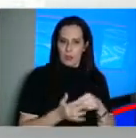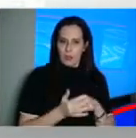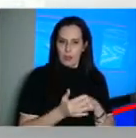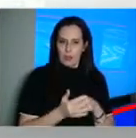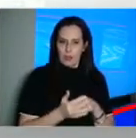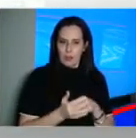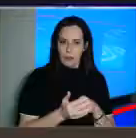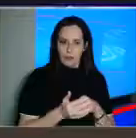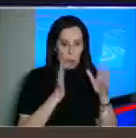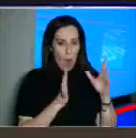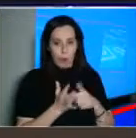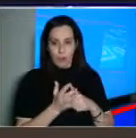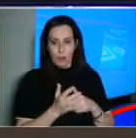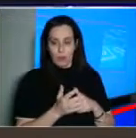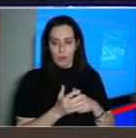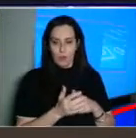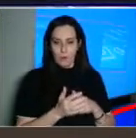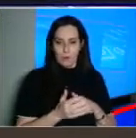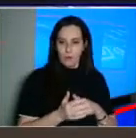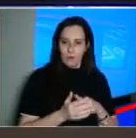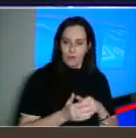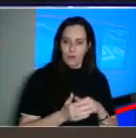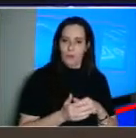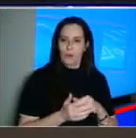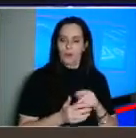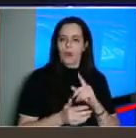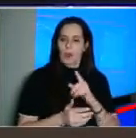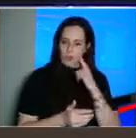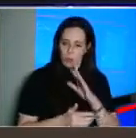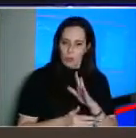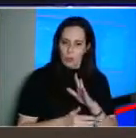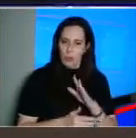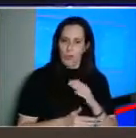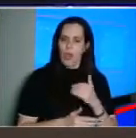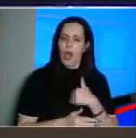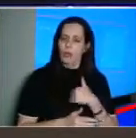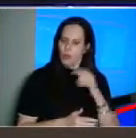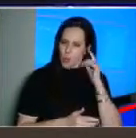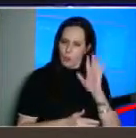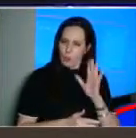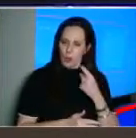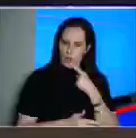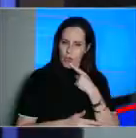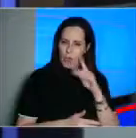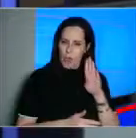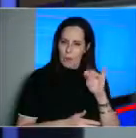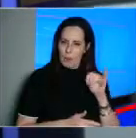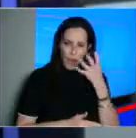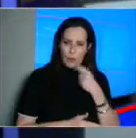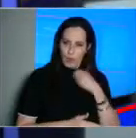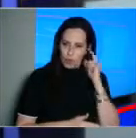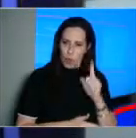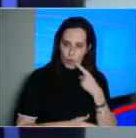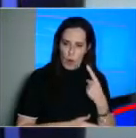במידה רבה? לגמרי, הייתי... איזה החברה מקודם השפיעה עליי. תראו, תראו, אני שמעתי את מה שבני אמר, והצטערתי לשמוע